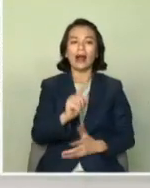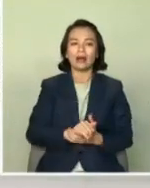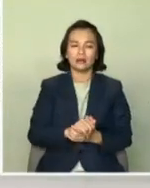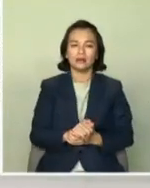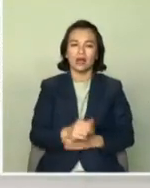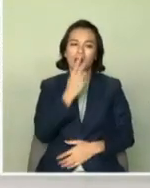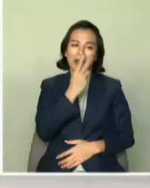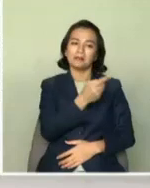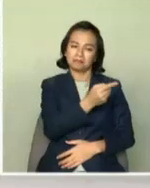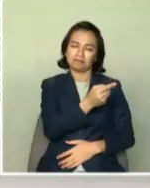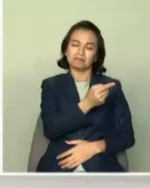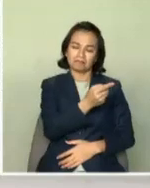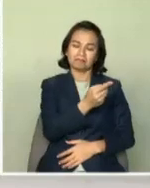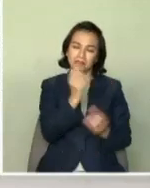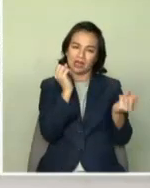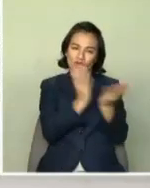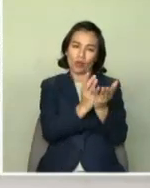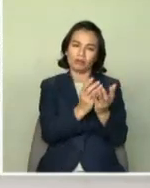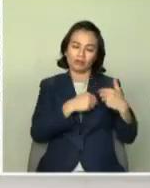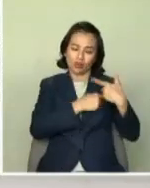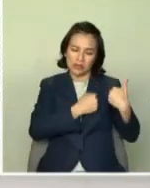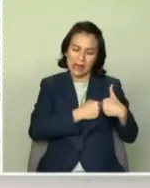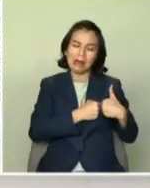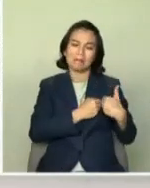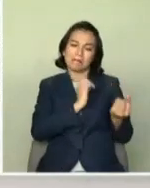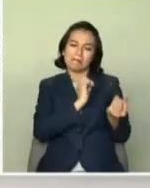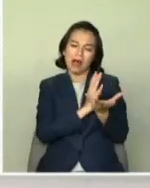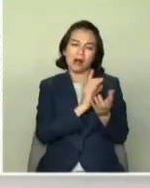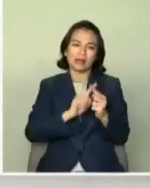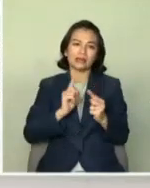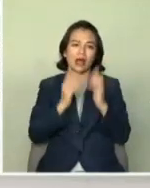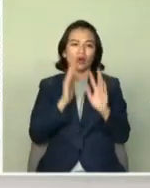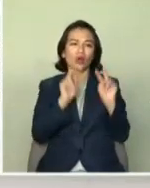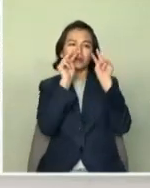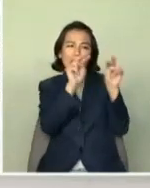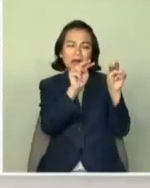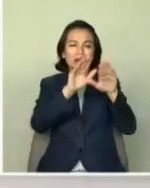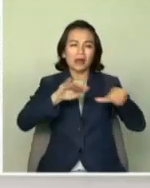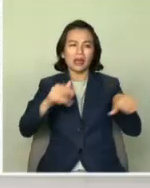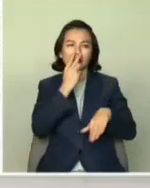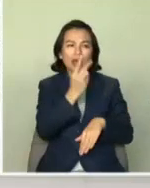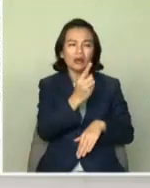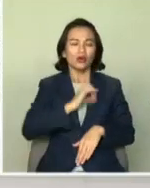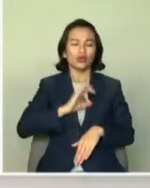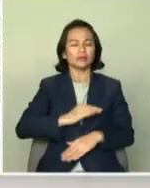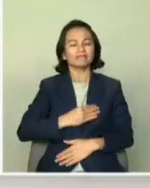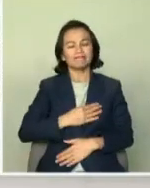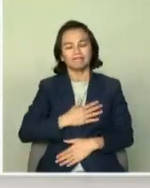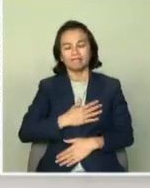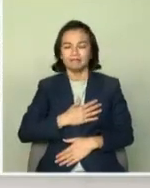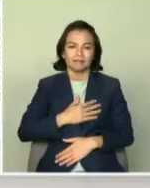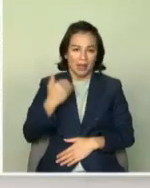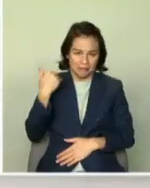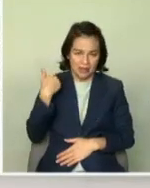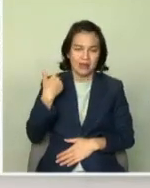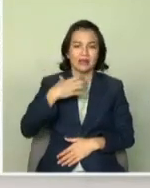ที่เกิดขึ้นแบบนี้เนี่ยมันมีผลกระทบหลายอย่างนะคะแล้วทำให้คนเห็นเนี่ยเกิดความรู้สึกสะเทือนใจเป็นอย่างมากเวลานี้จึงอยาก